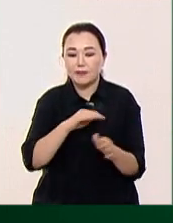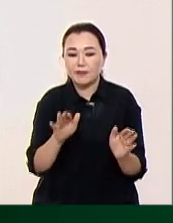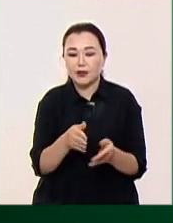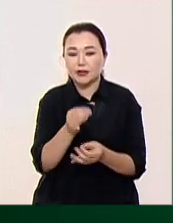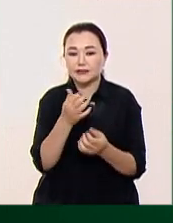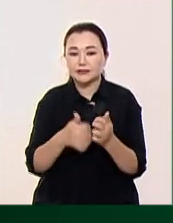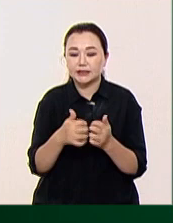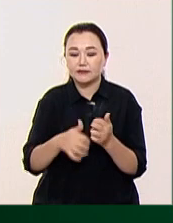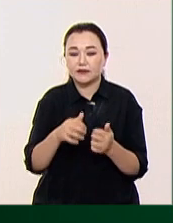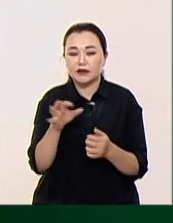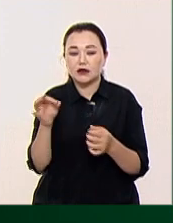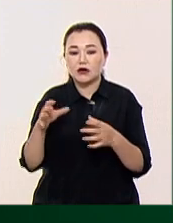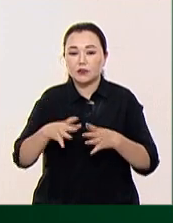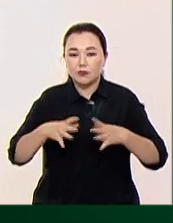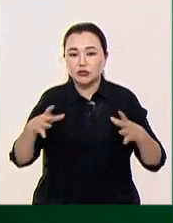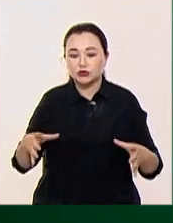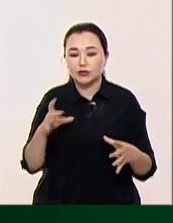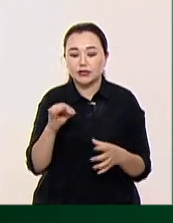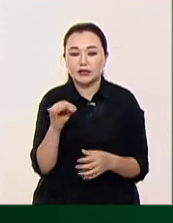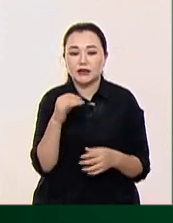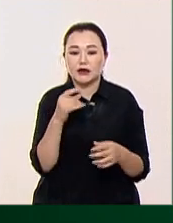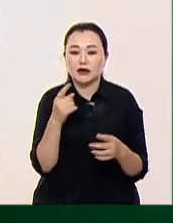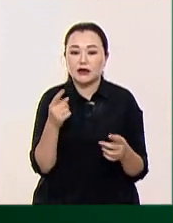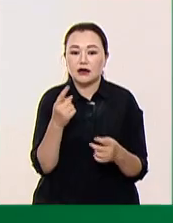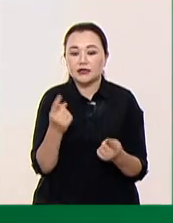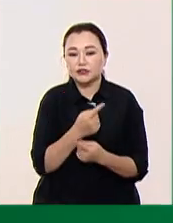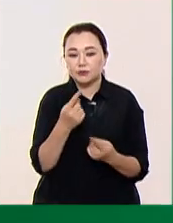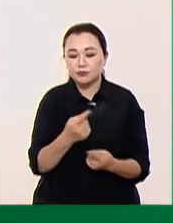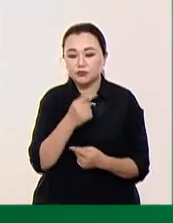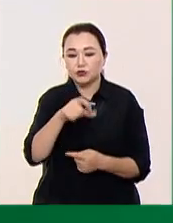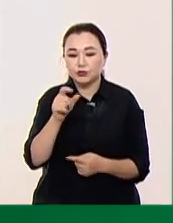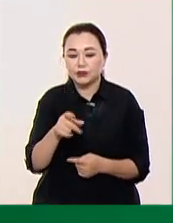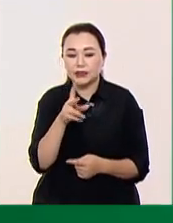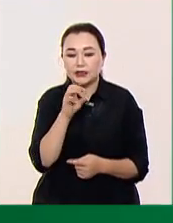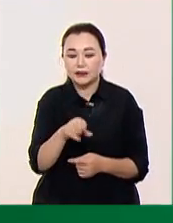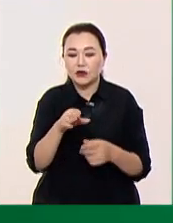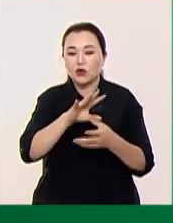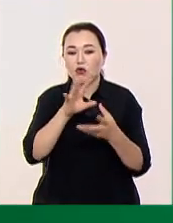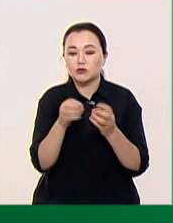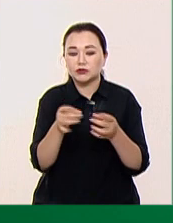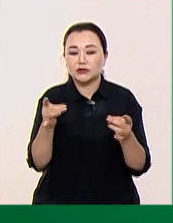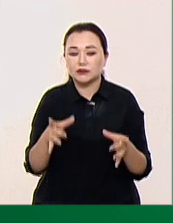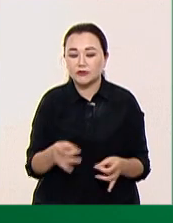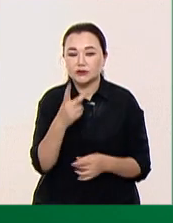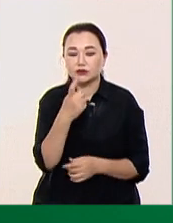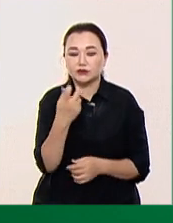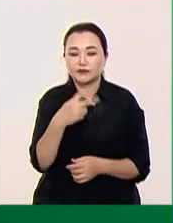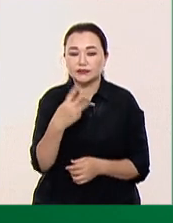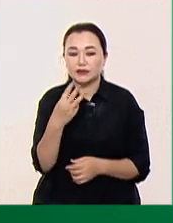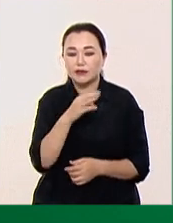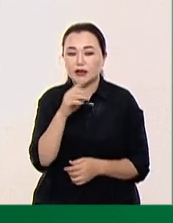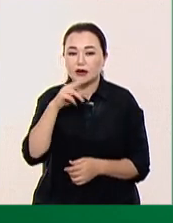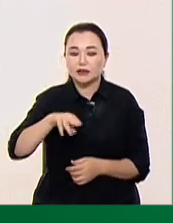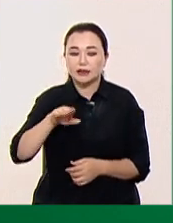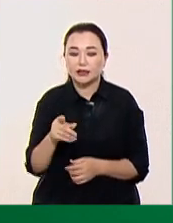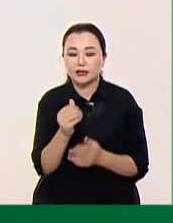среднего, корпоративного, а также розничных клиентов. Общий кредитный портфель филиала – 123 миллиарда тенге,